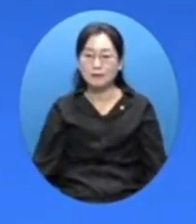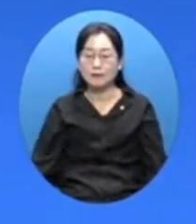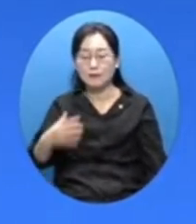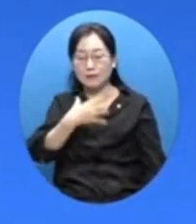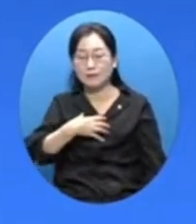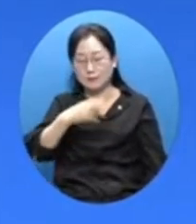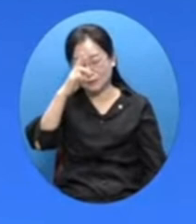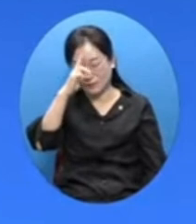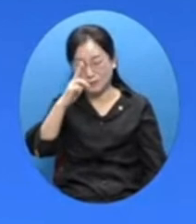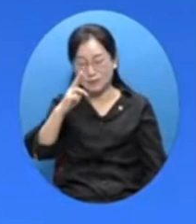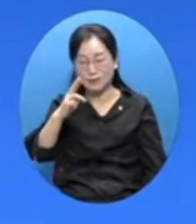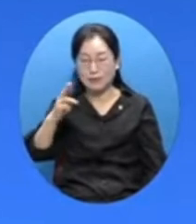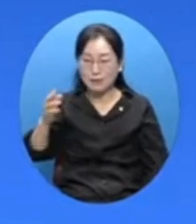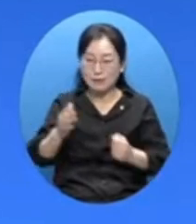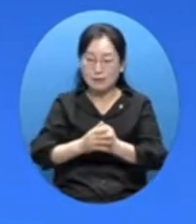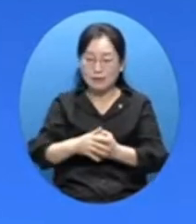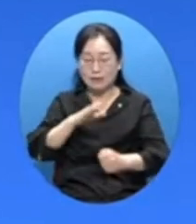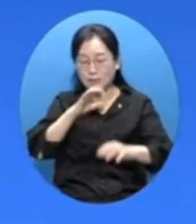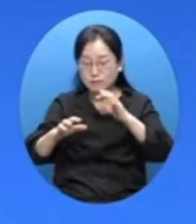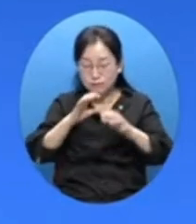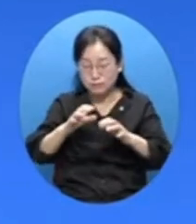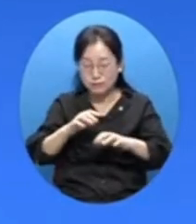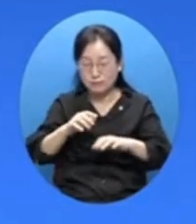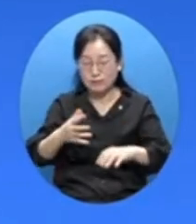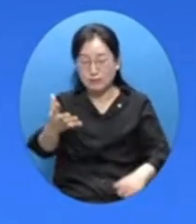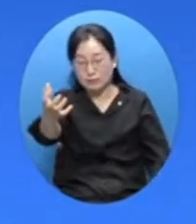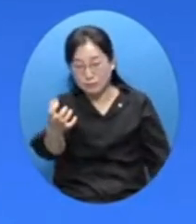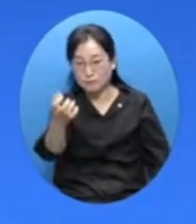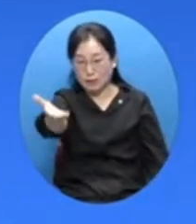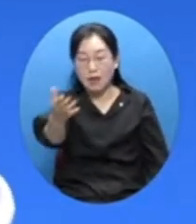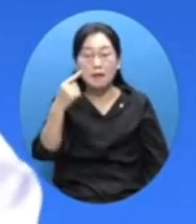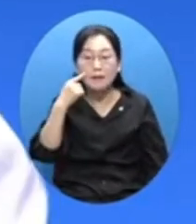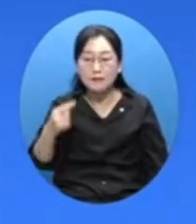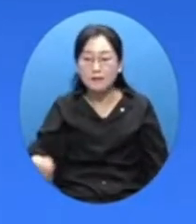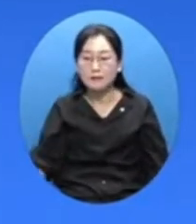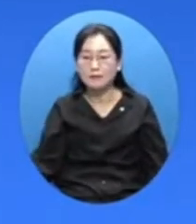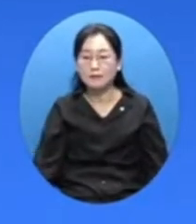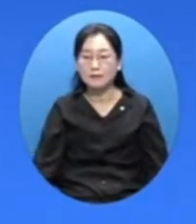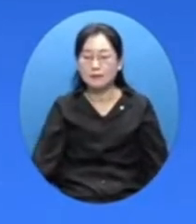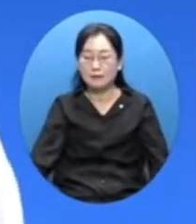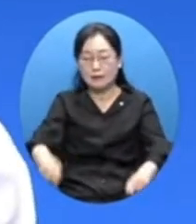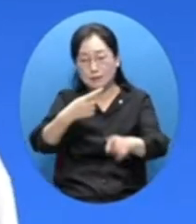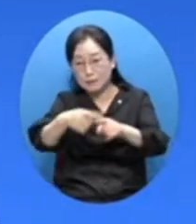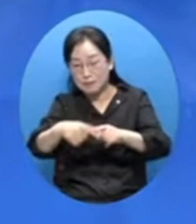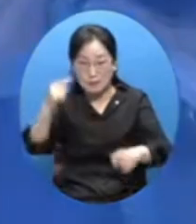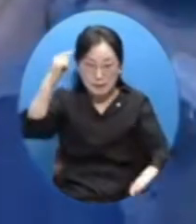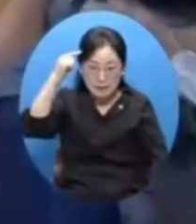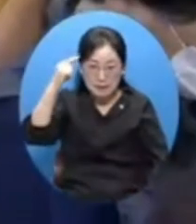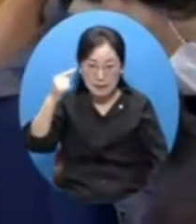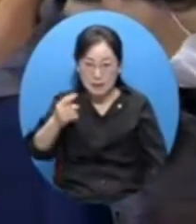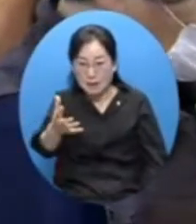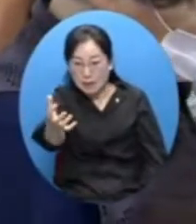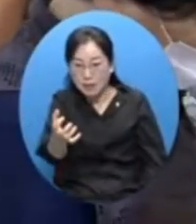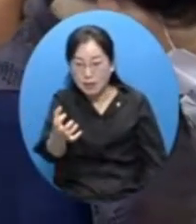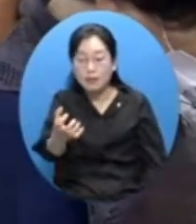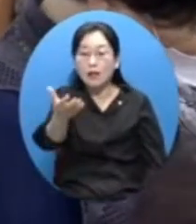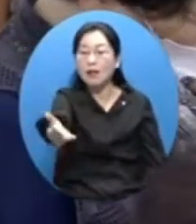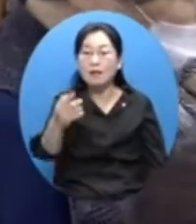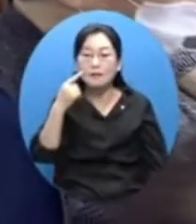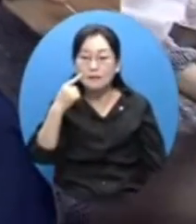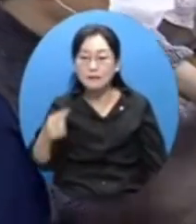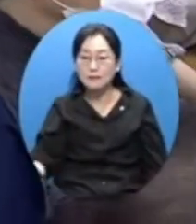염려, 근심, 걱정으로 몸물병으로 메말른 내 손을 내밀라. 비판적인 생각으로 붙잡혀서 메말라진 내 손을